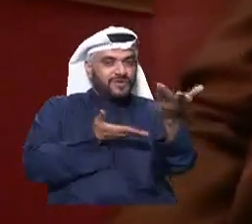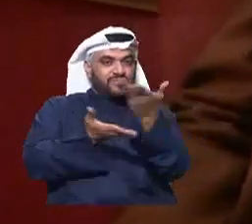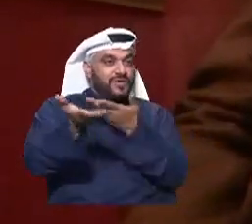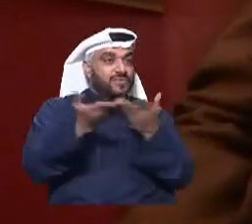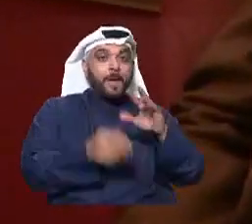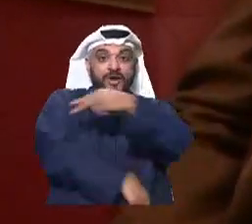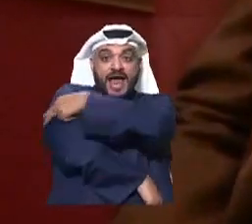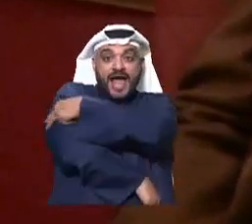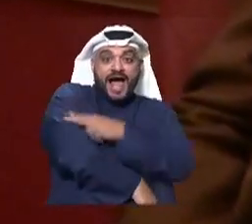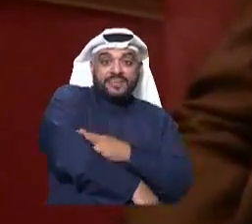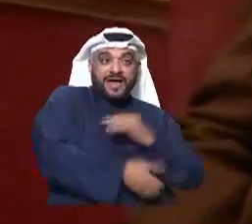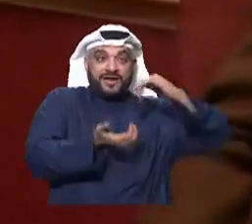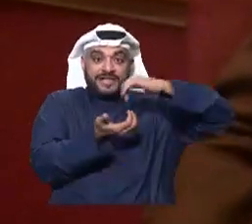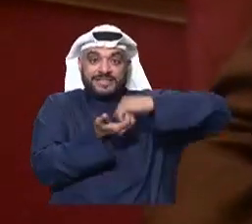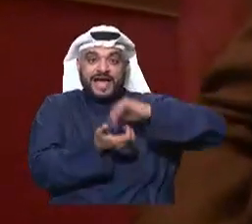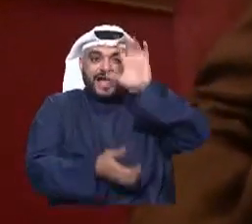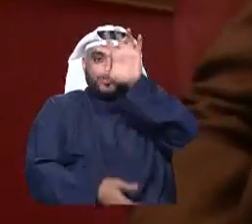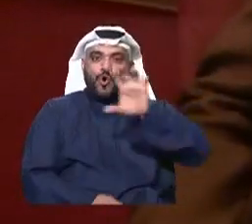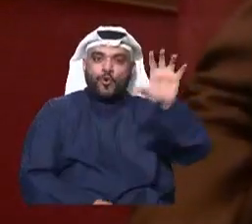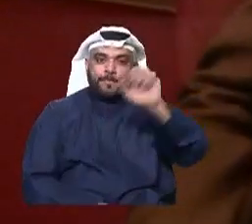الأعضاء في الاتحاد الأوروبي.